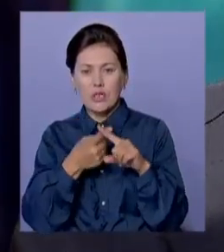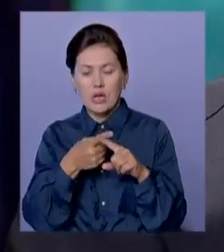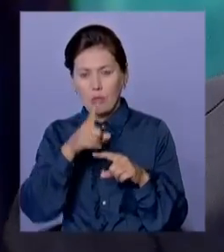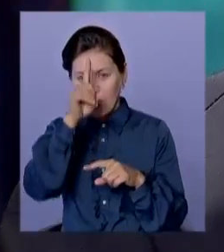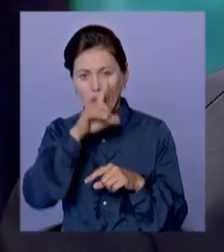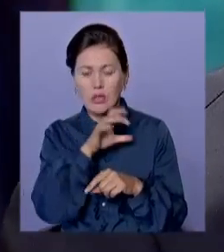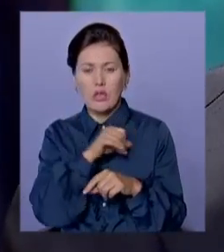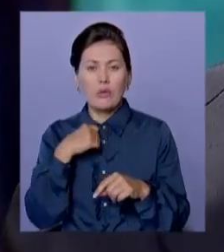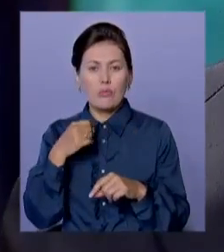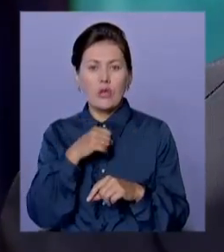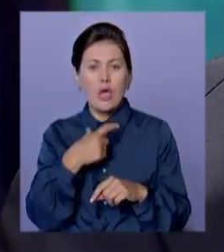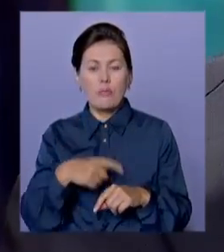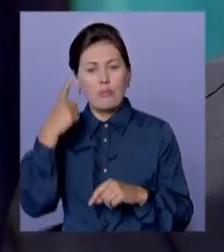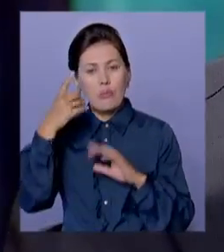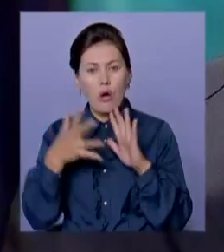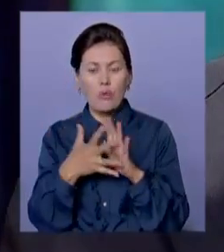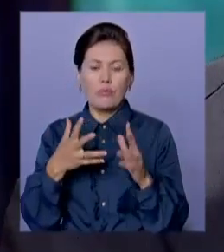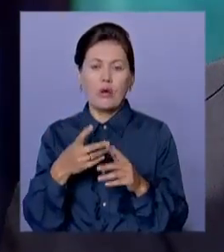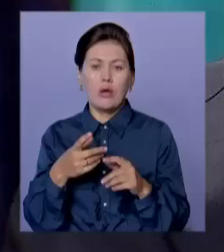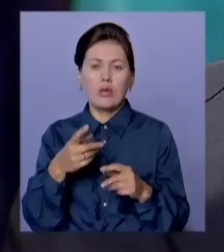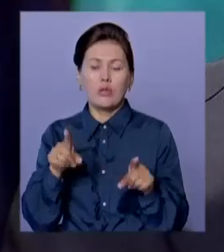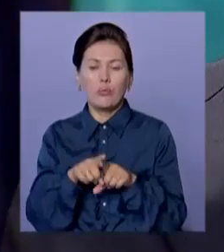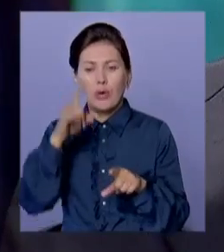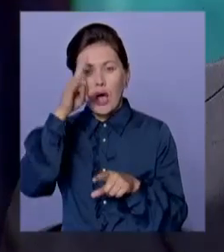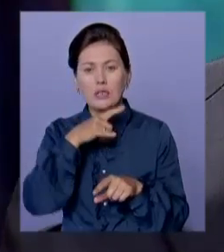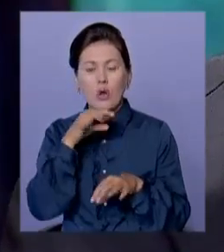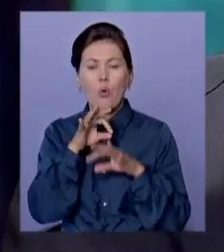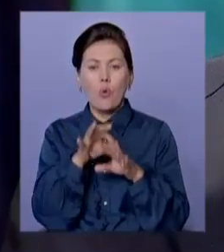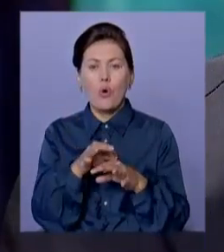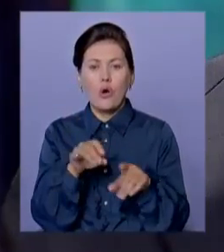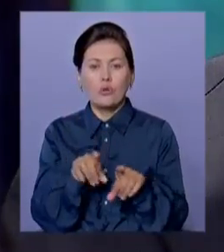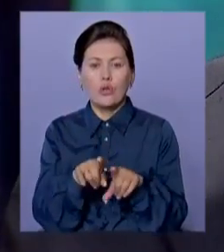табысып, өз-өзін түсініп дегенде. Және де Қазақстанда өткенде